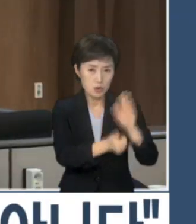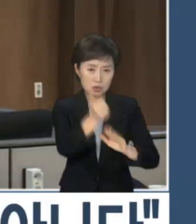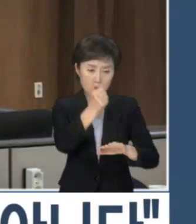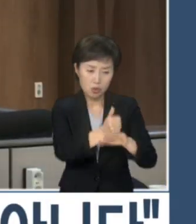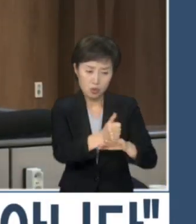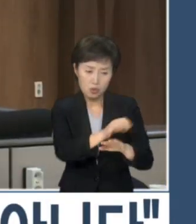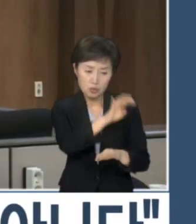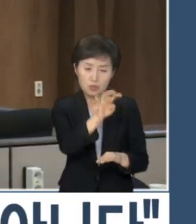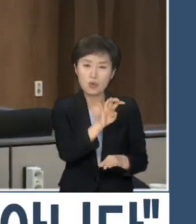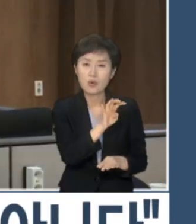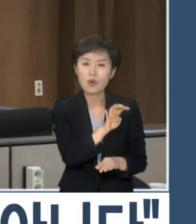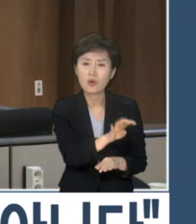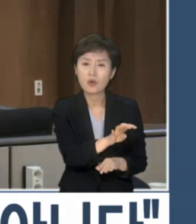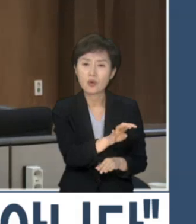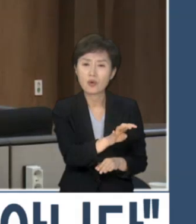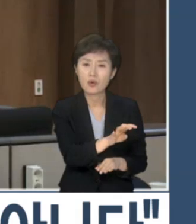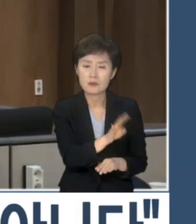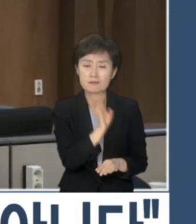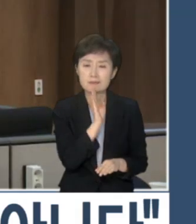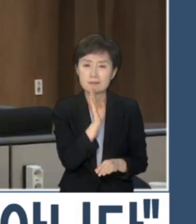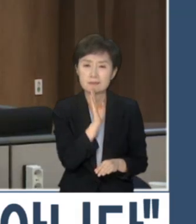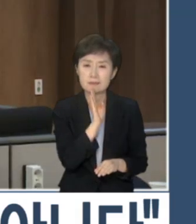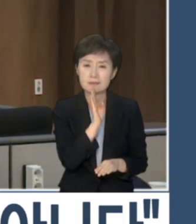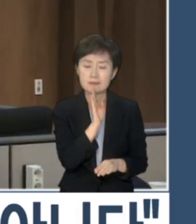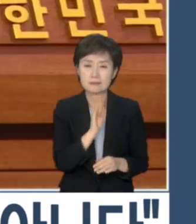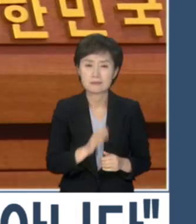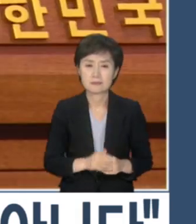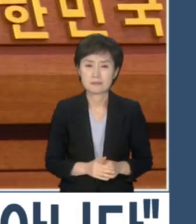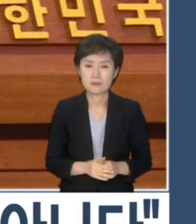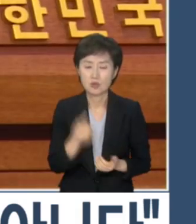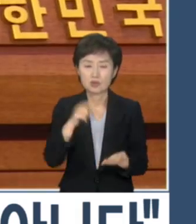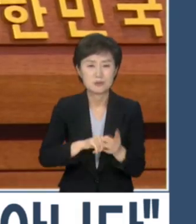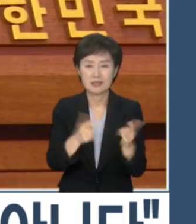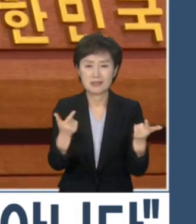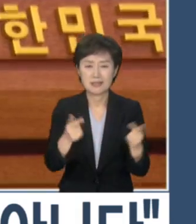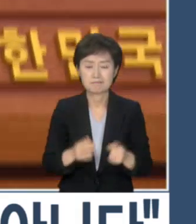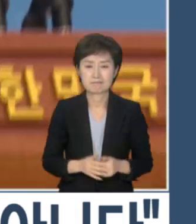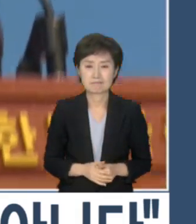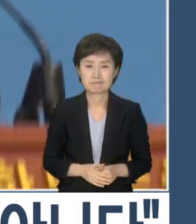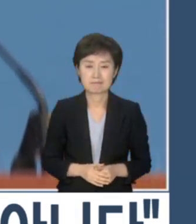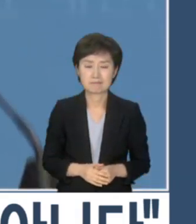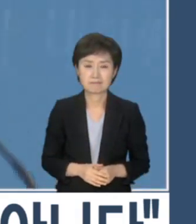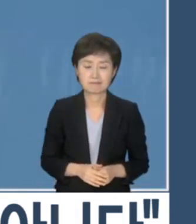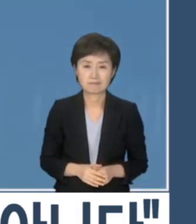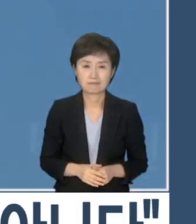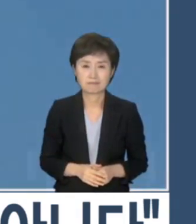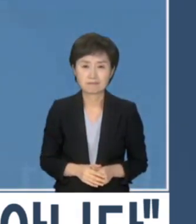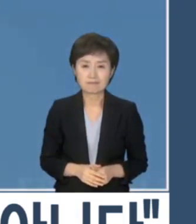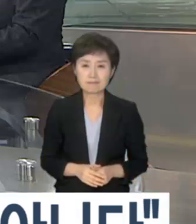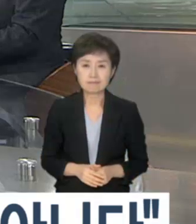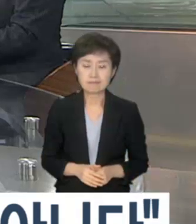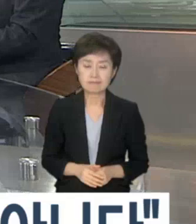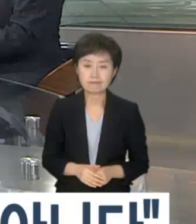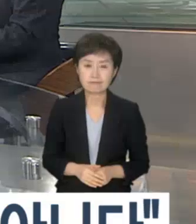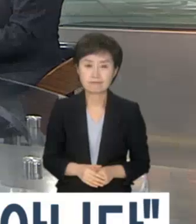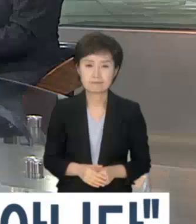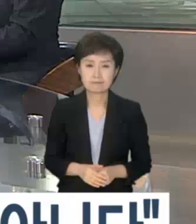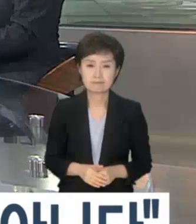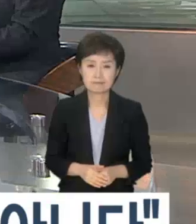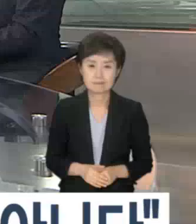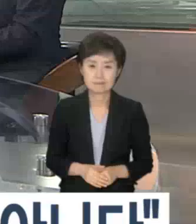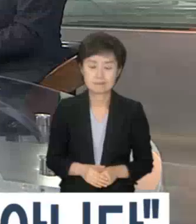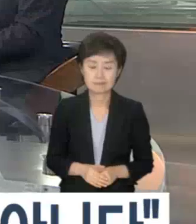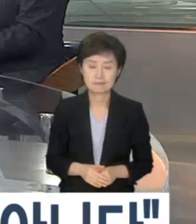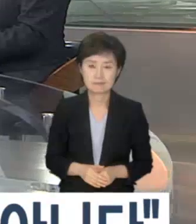황야에 나가서 살아 돌아오고 할 수 있을까 싶지 않습니다. 제가 볼 때는. 알겠습니다. 이 내용도 짚어보죠.